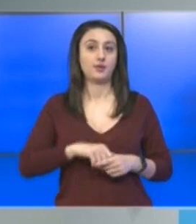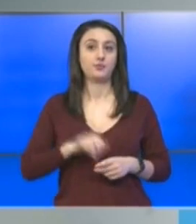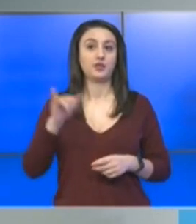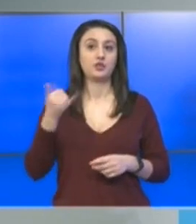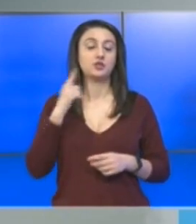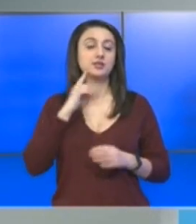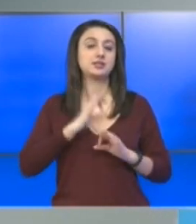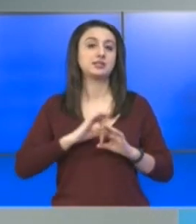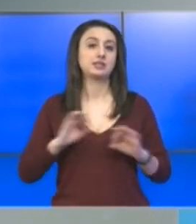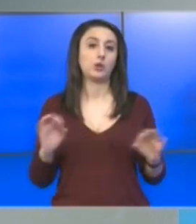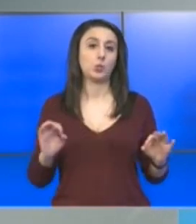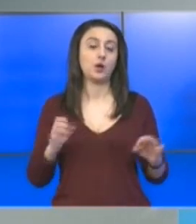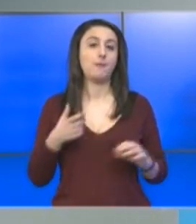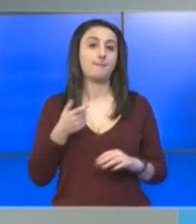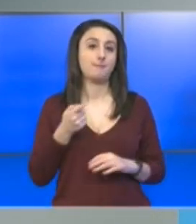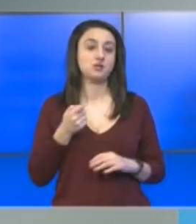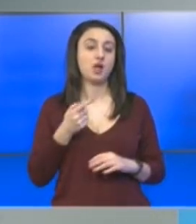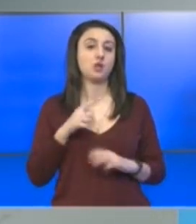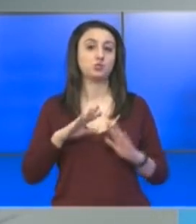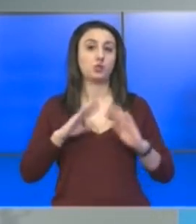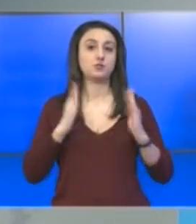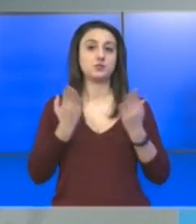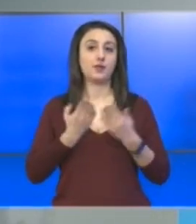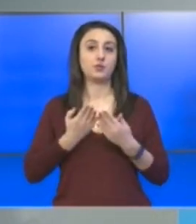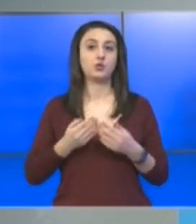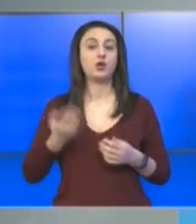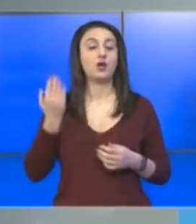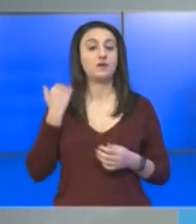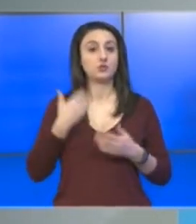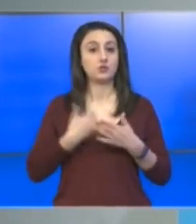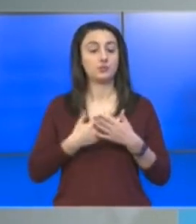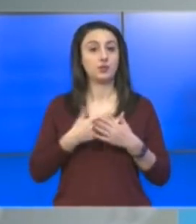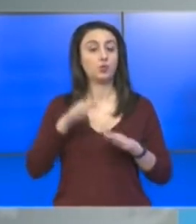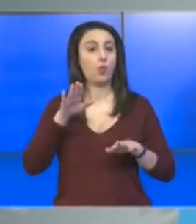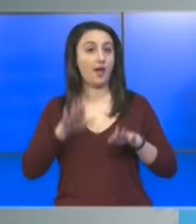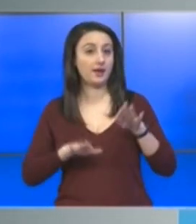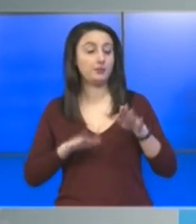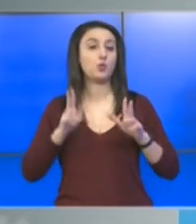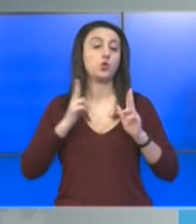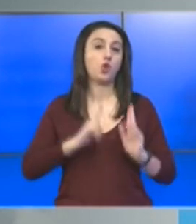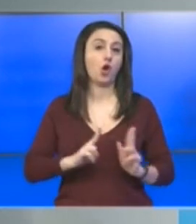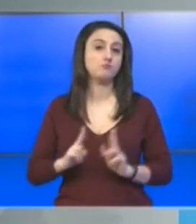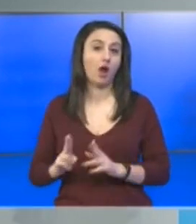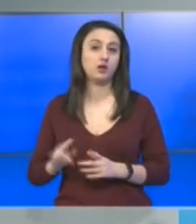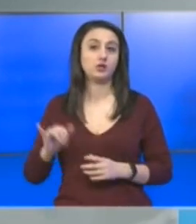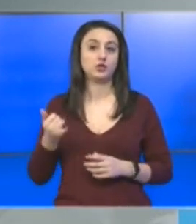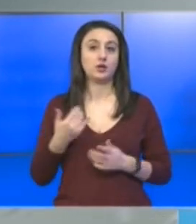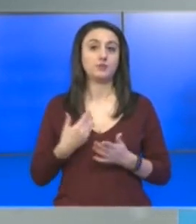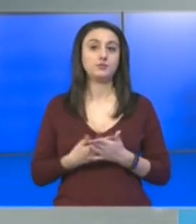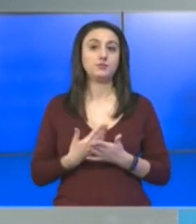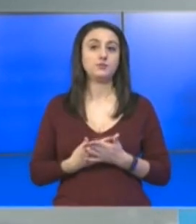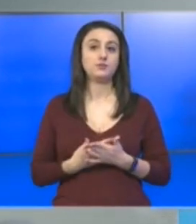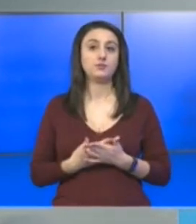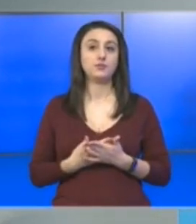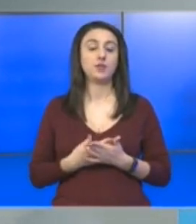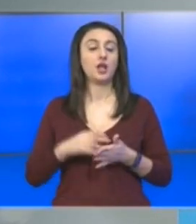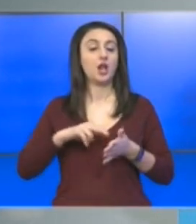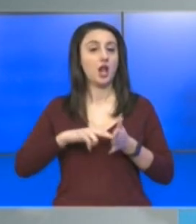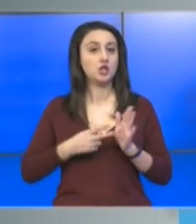mod firesc mesajul în ansamblul lui a fost de echilibru, de normalitate și de a gestiona,